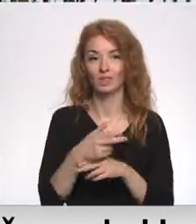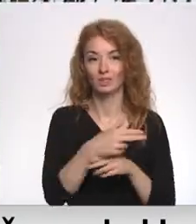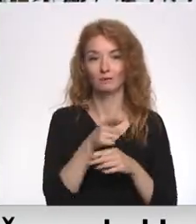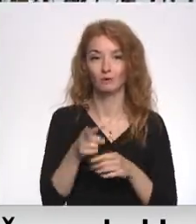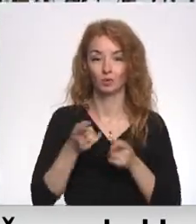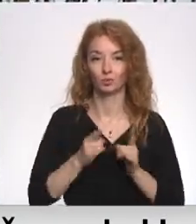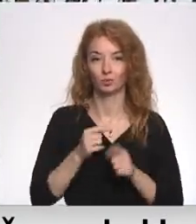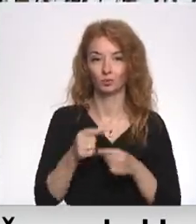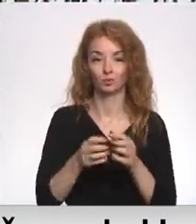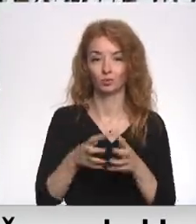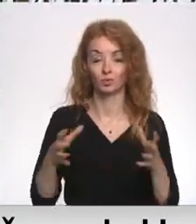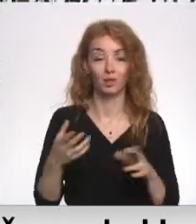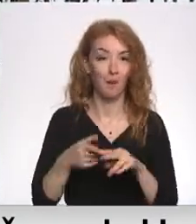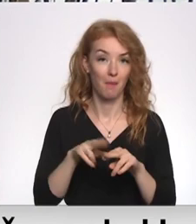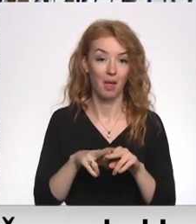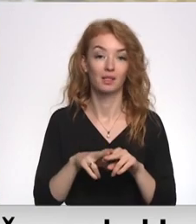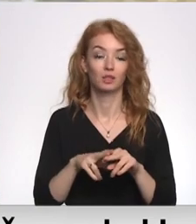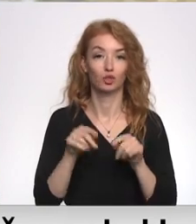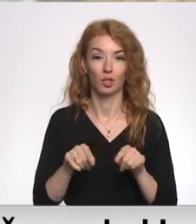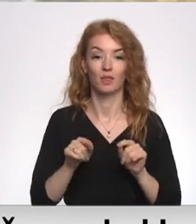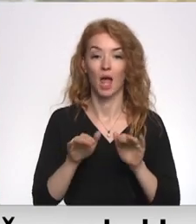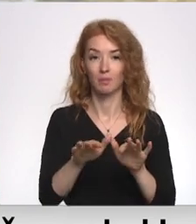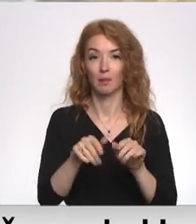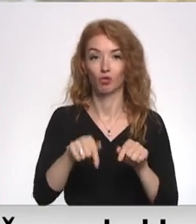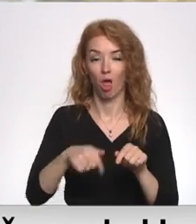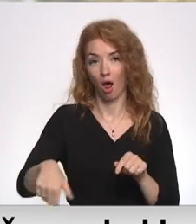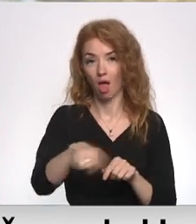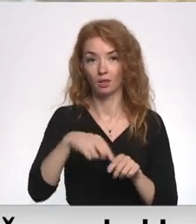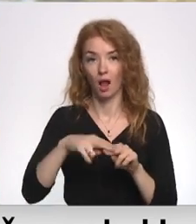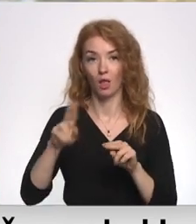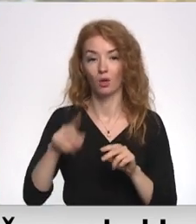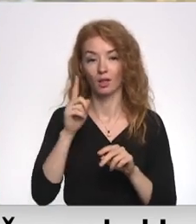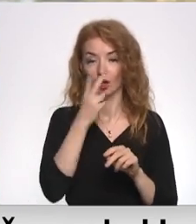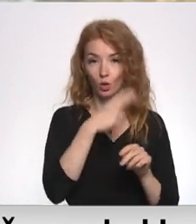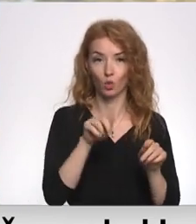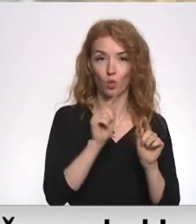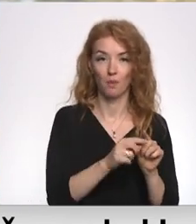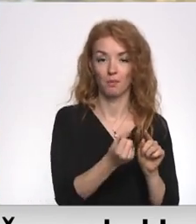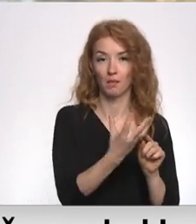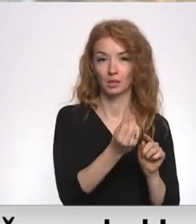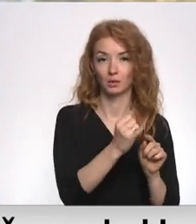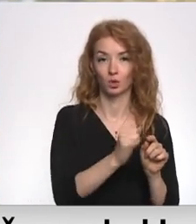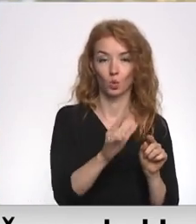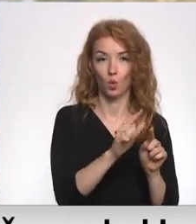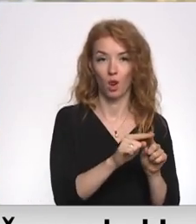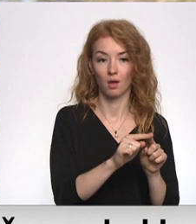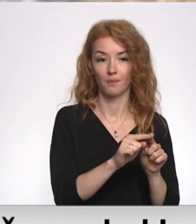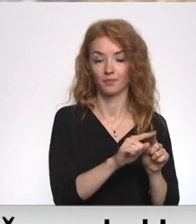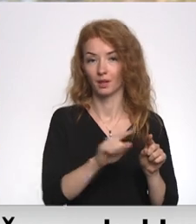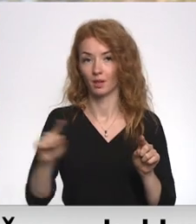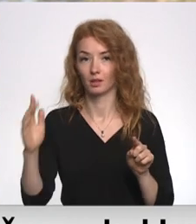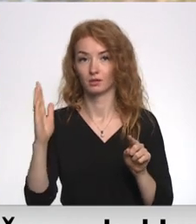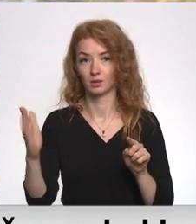nārsta laiki. Līdz ar to šī darbība Rāznes ezerā ir atļauta tikai no 15. jūlija